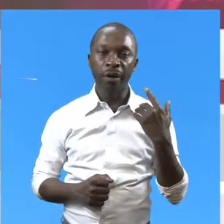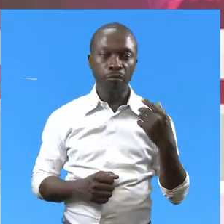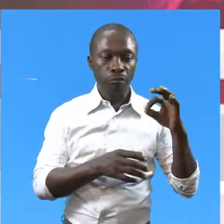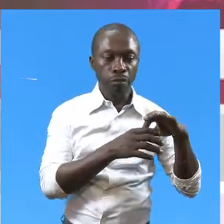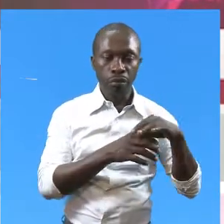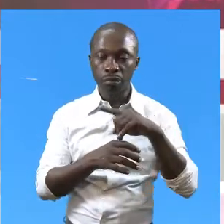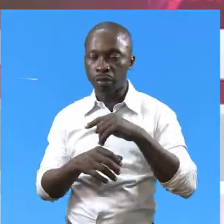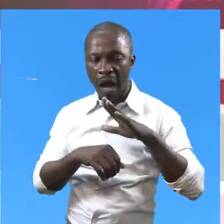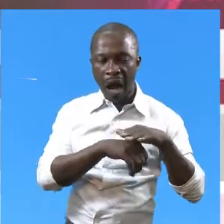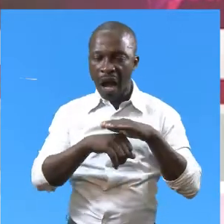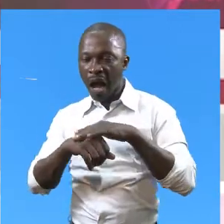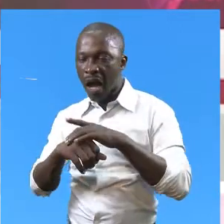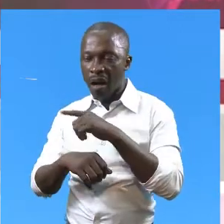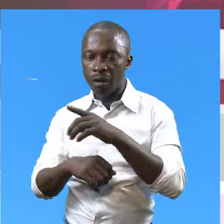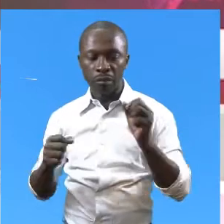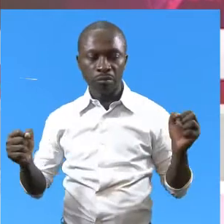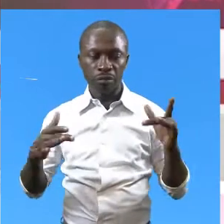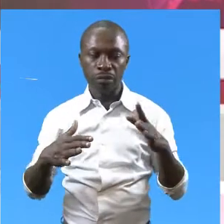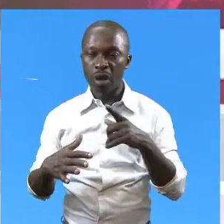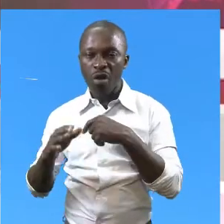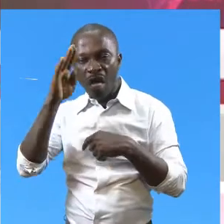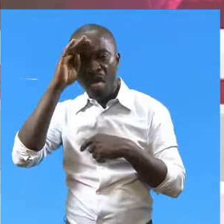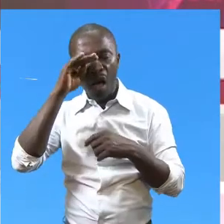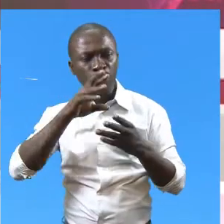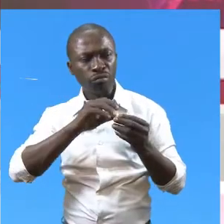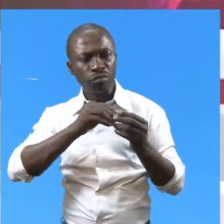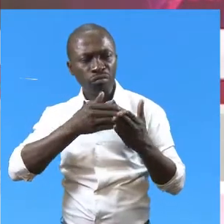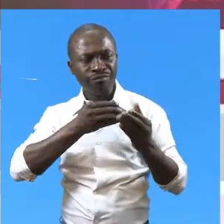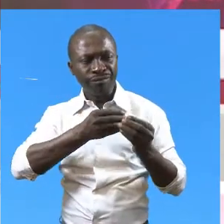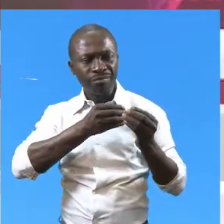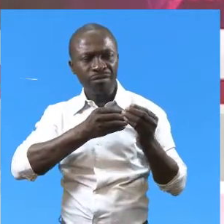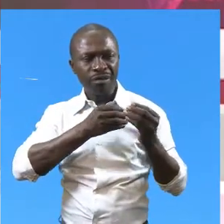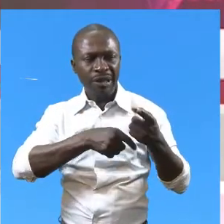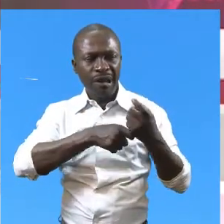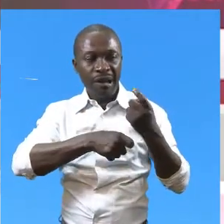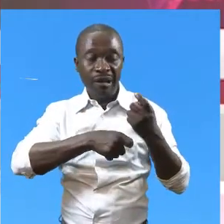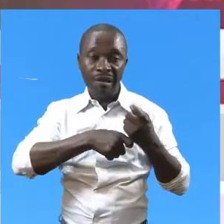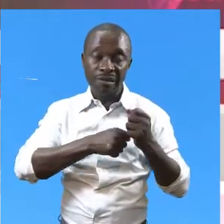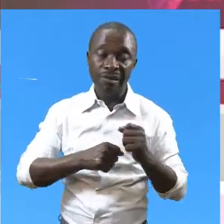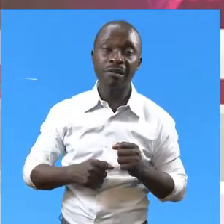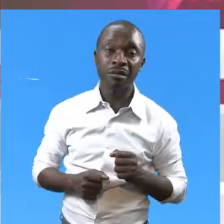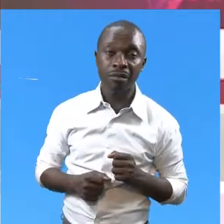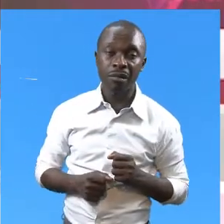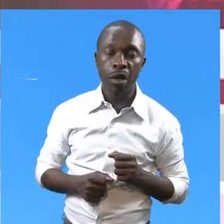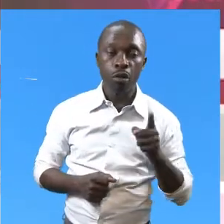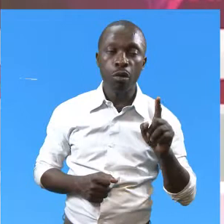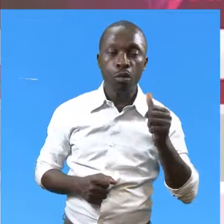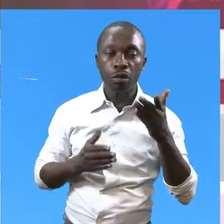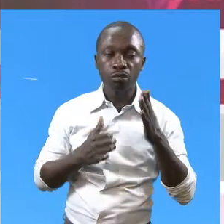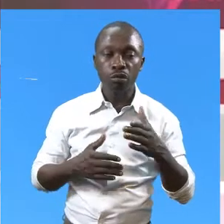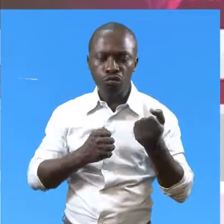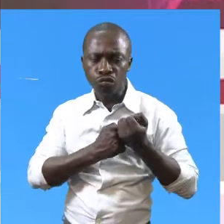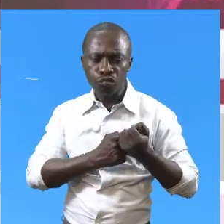président des États-Unis le 7 novembre dernier, 78 ans, le lion de l'histoire américaine, comme l'appelle amicalement